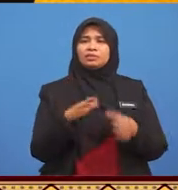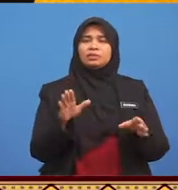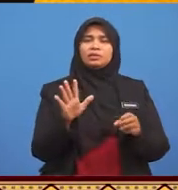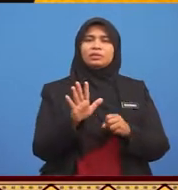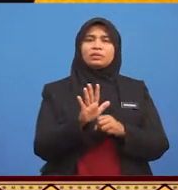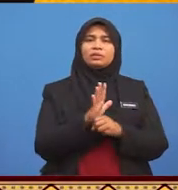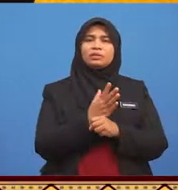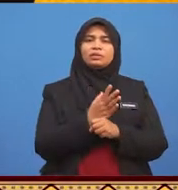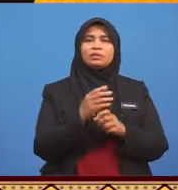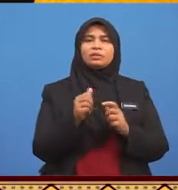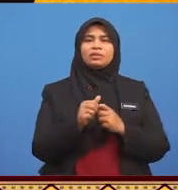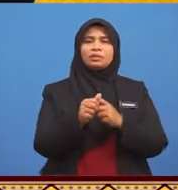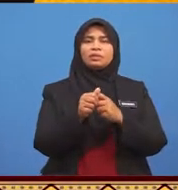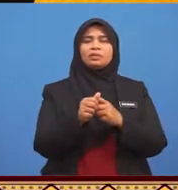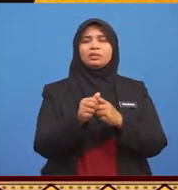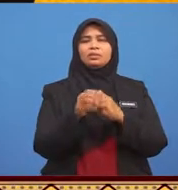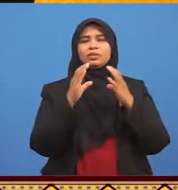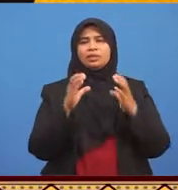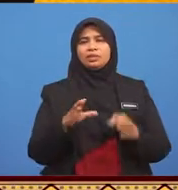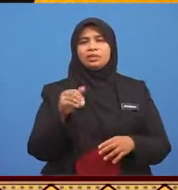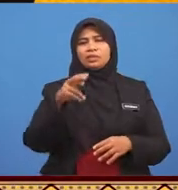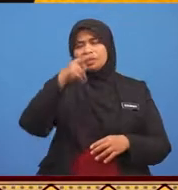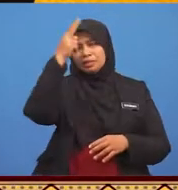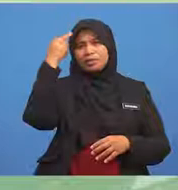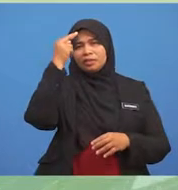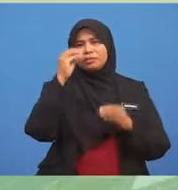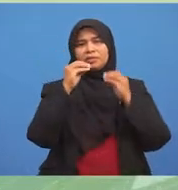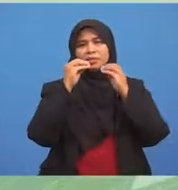tersebut mengikut cara yang Nabi ajarkan kepada kita.